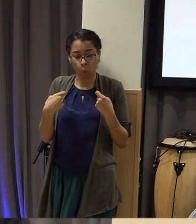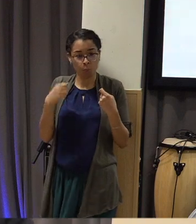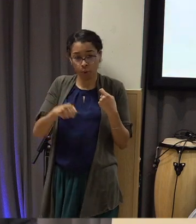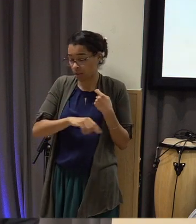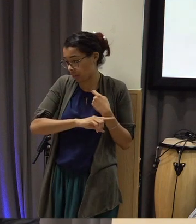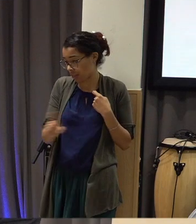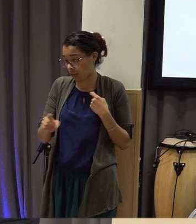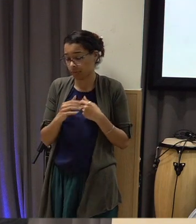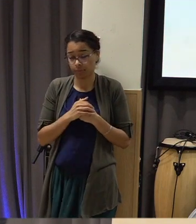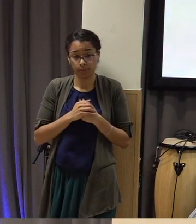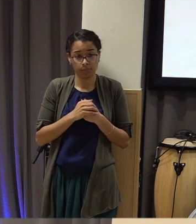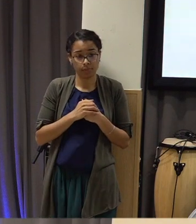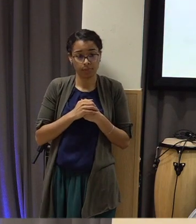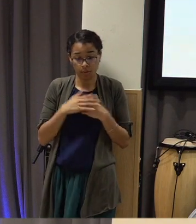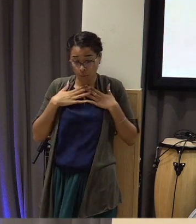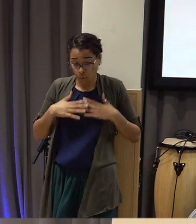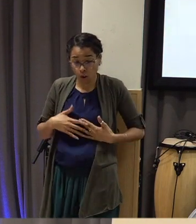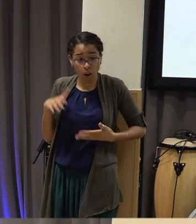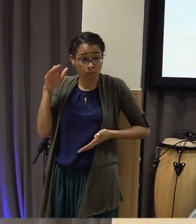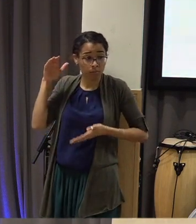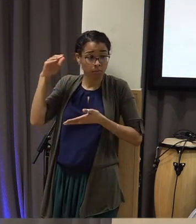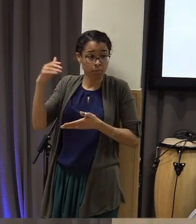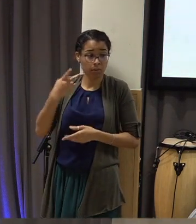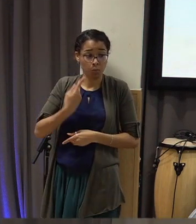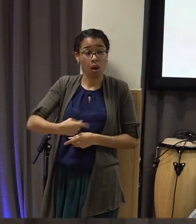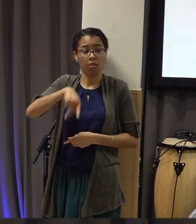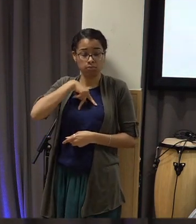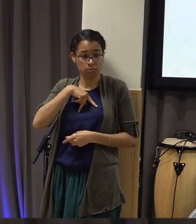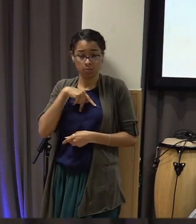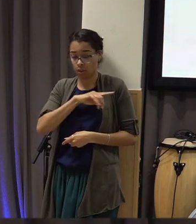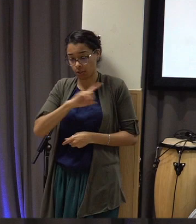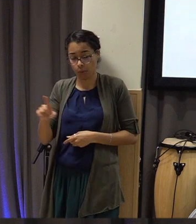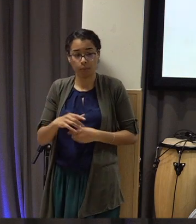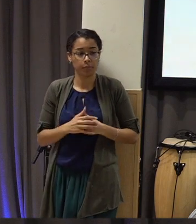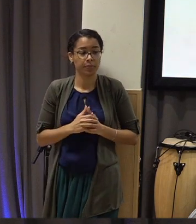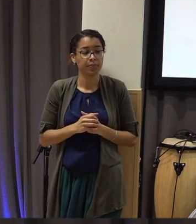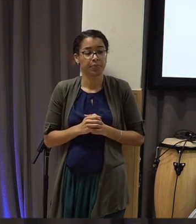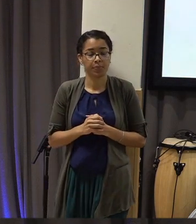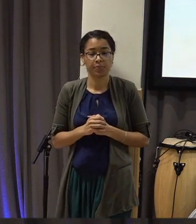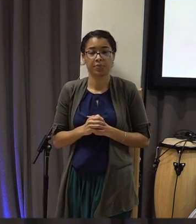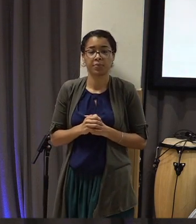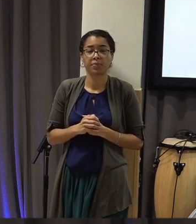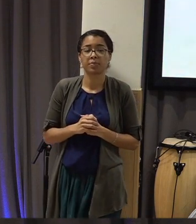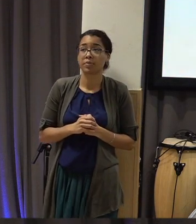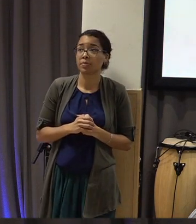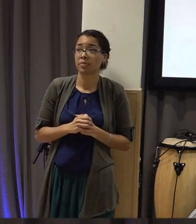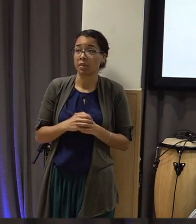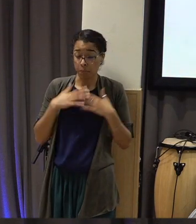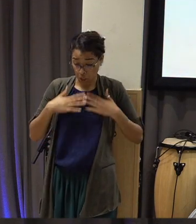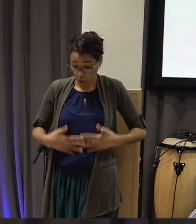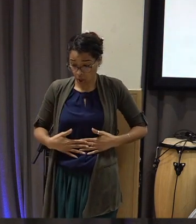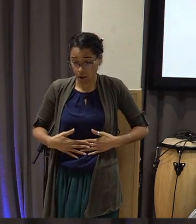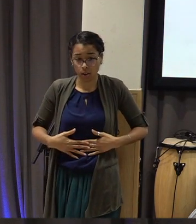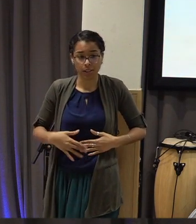être, je ne m'appartiens pas. Tu ne t'appartiens pas. Parce que sur mon corps, sur ton corps, il y